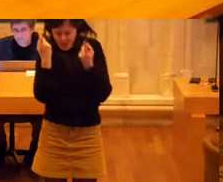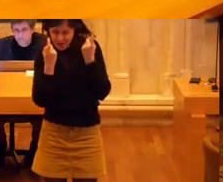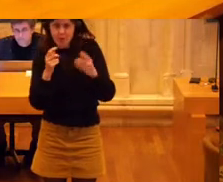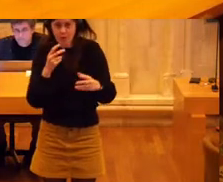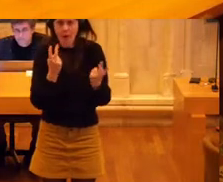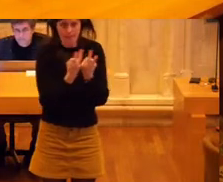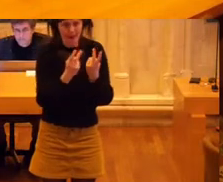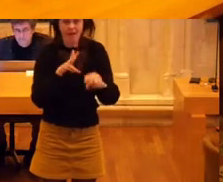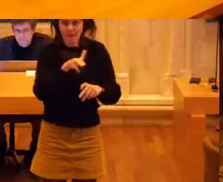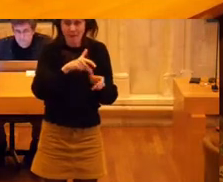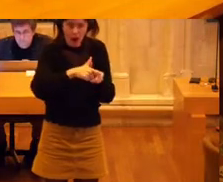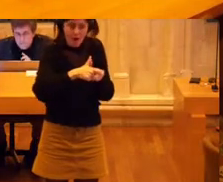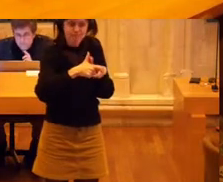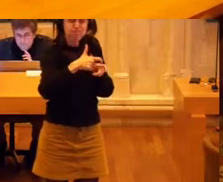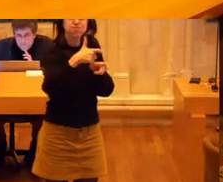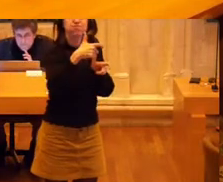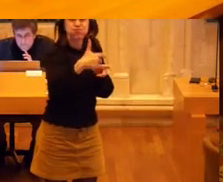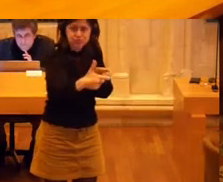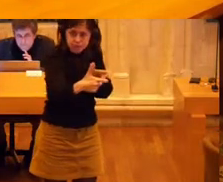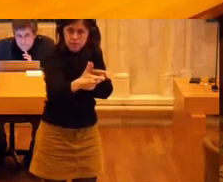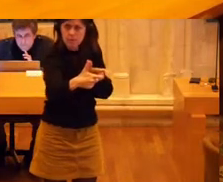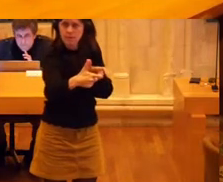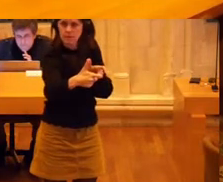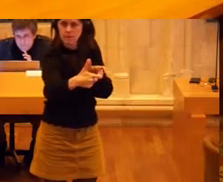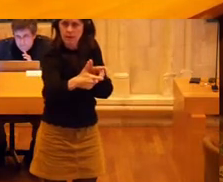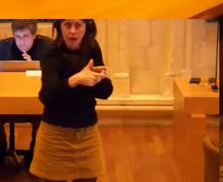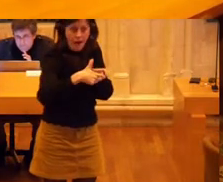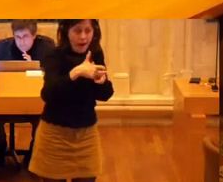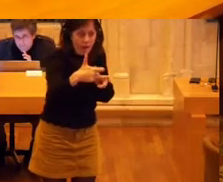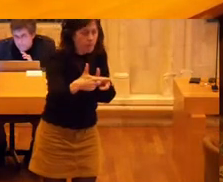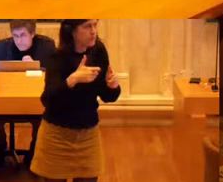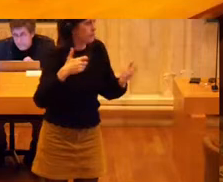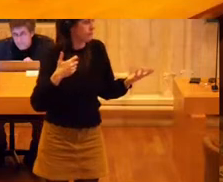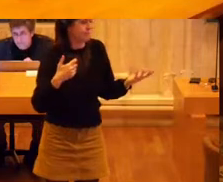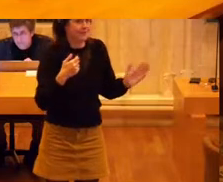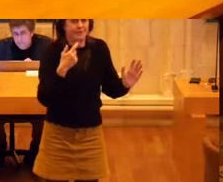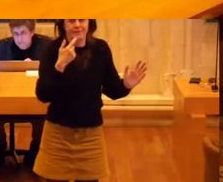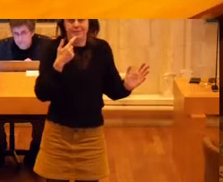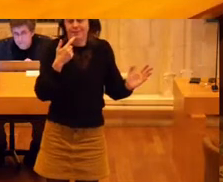étendu vers le nord du quartier. On est donc dans